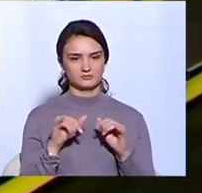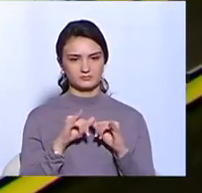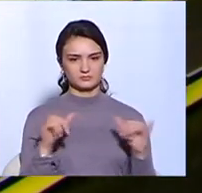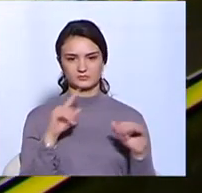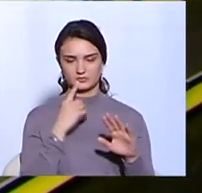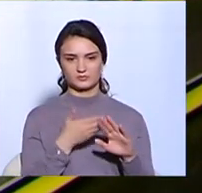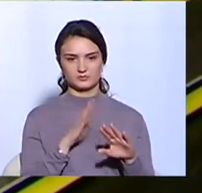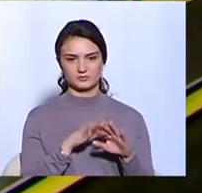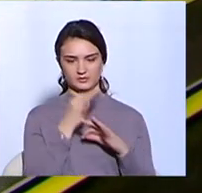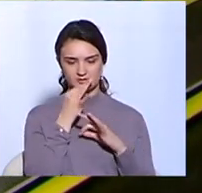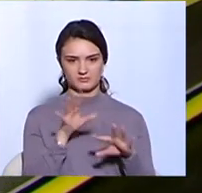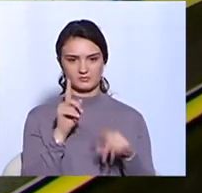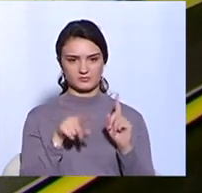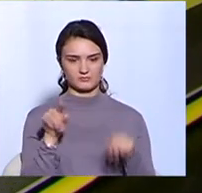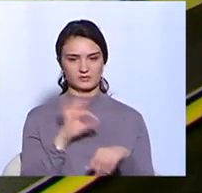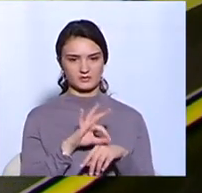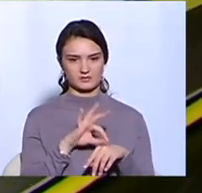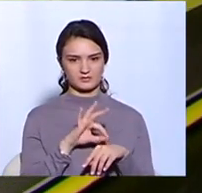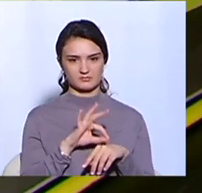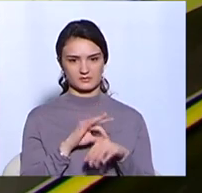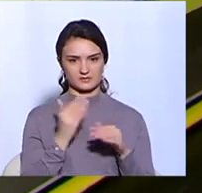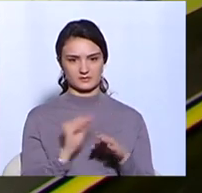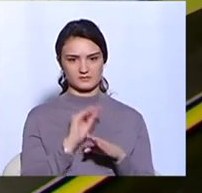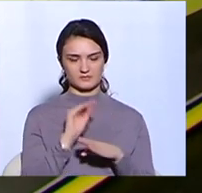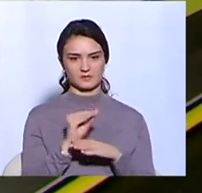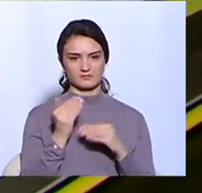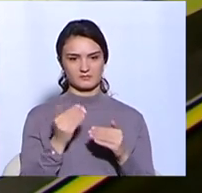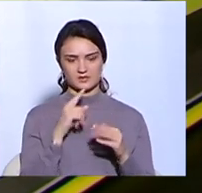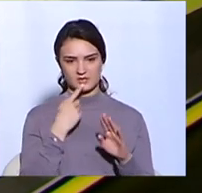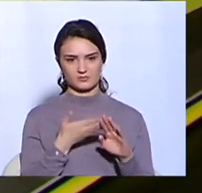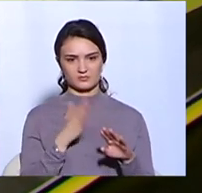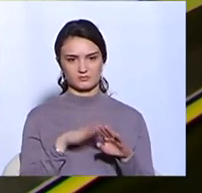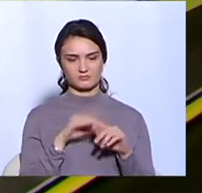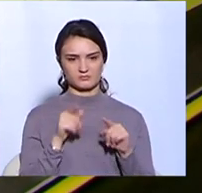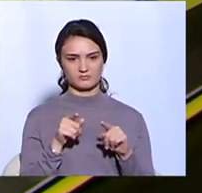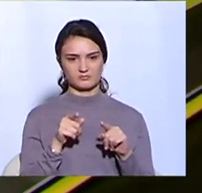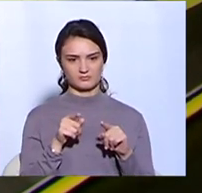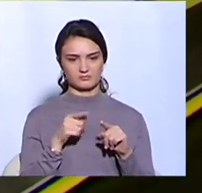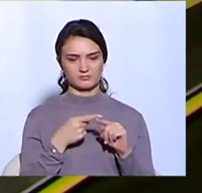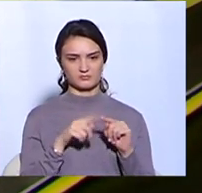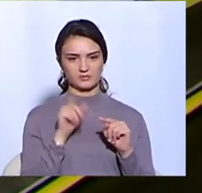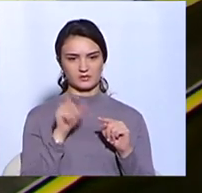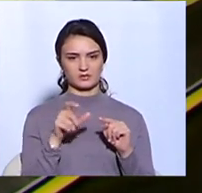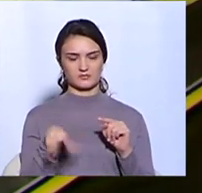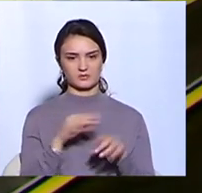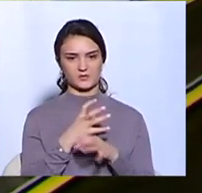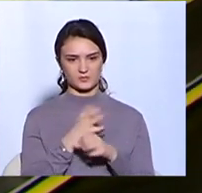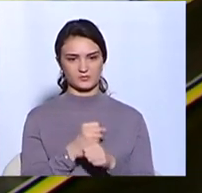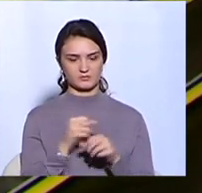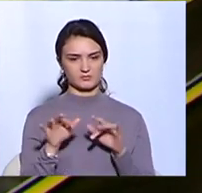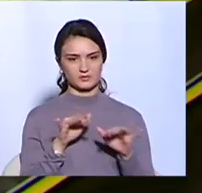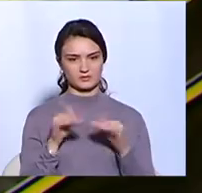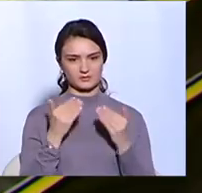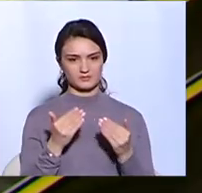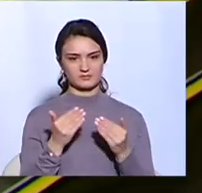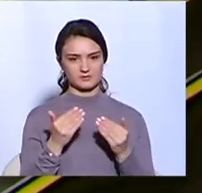გართულებს ნებისმიერ იშვიათ დაავადებას დამატებითი მეურადი გართულებებით, რაც გამოიხატება იმაში, რომ ადამიანს ეზღუდება მოძრაობა